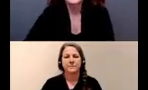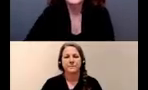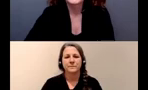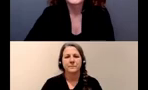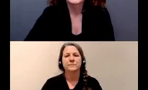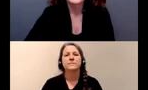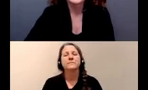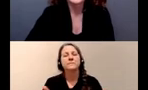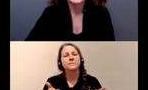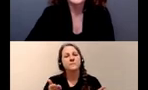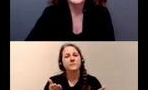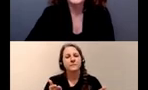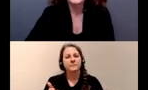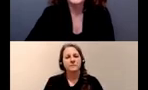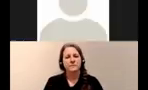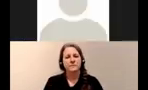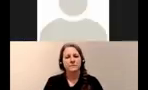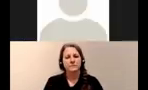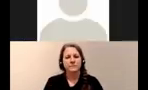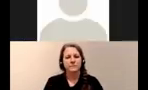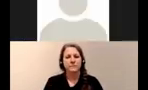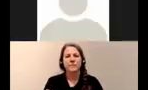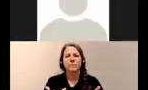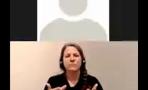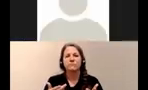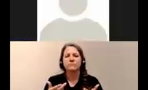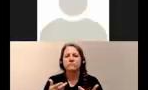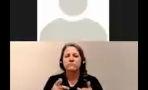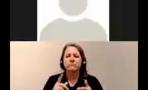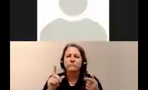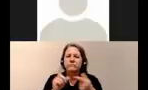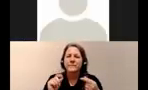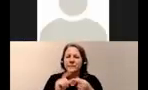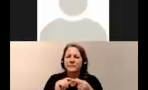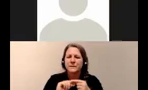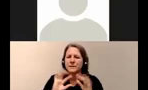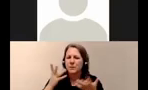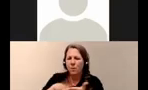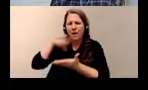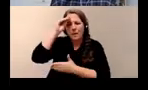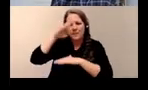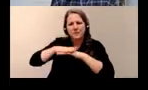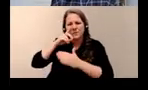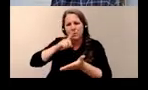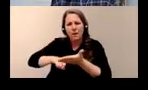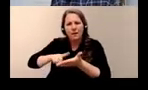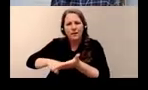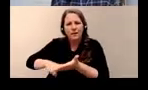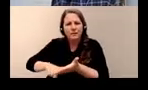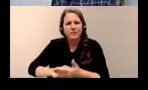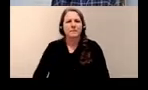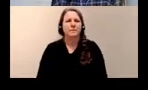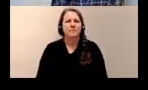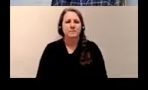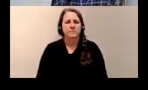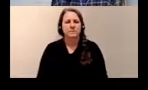mais présenter quelques grandes leçons, en fait, hein, de cette enquête. Et là encore, en montrant avec des, enfin, quel